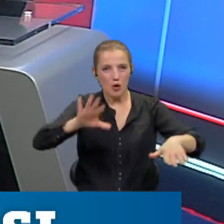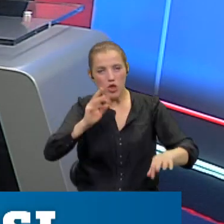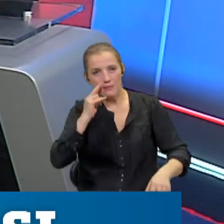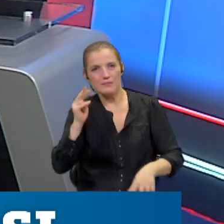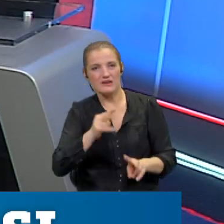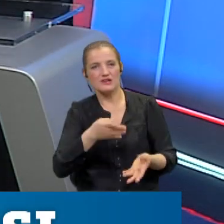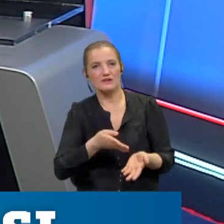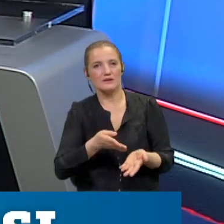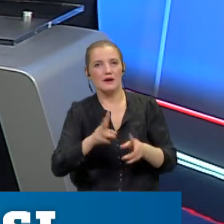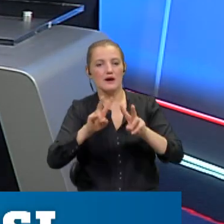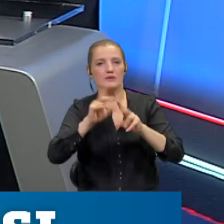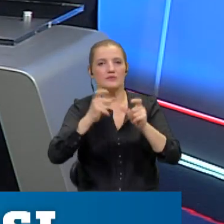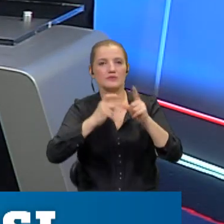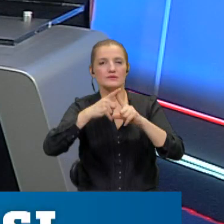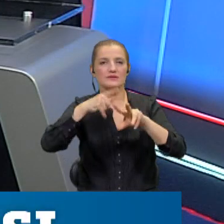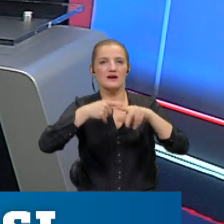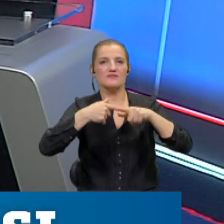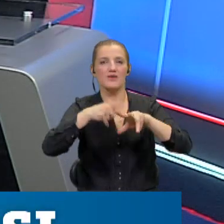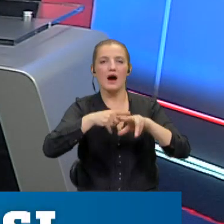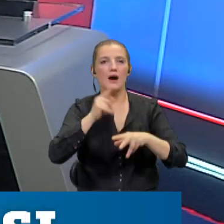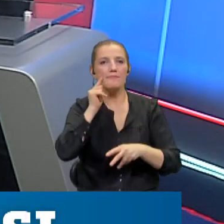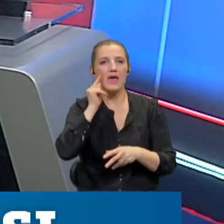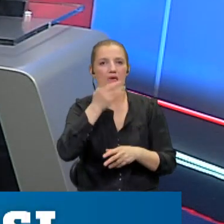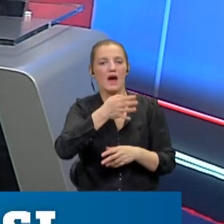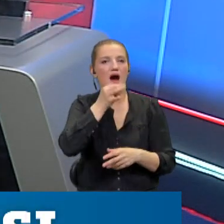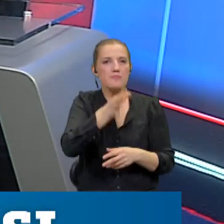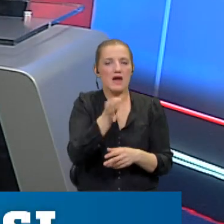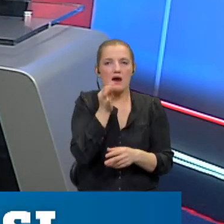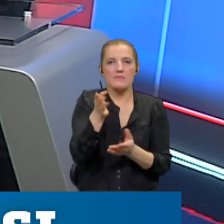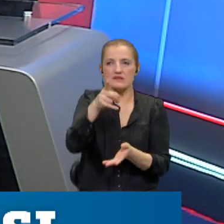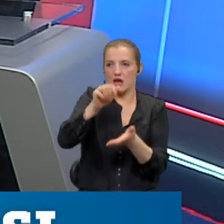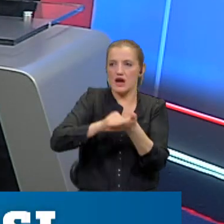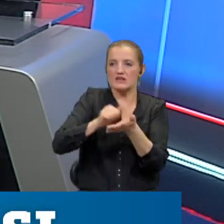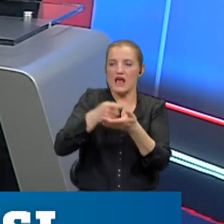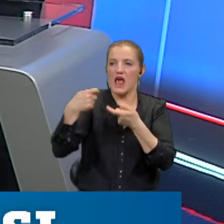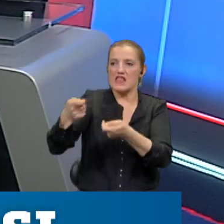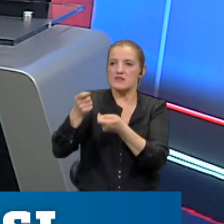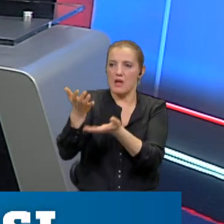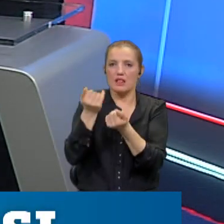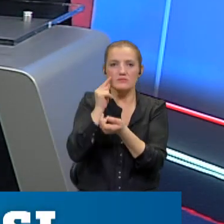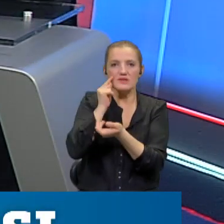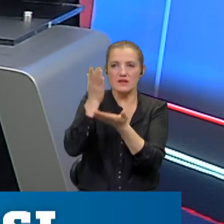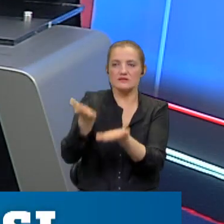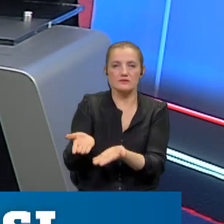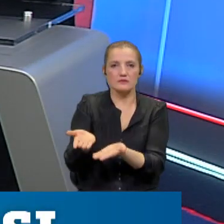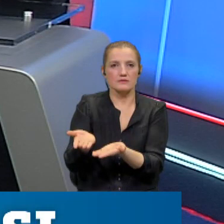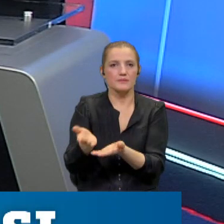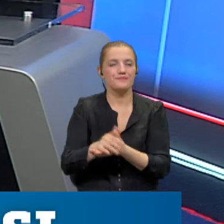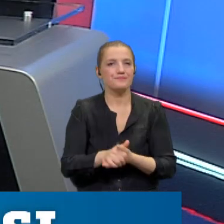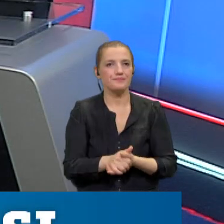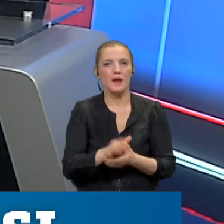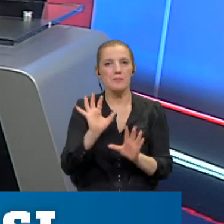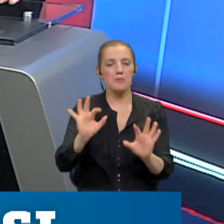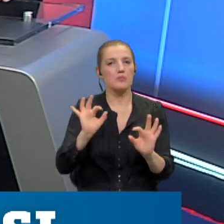olacağız Yani herhalde yani Mustafa mı var Hangi yaptığı haber haber verirsen gazetecilik eğitimi almış insansın yani Öyle değil mi